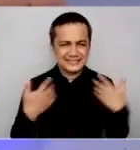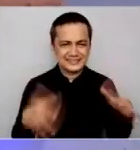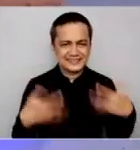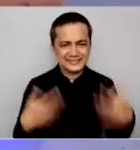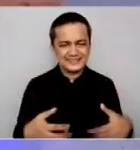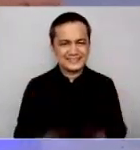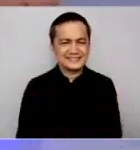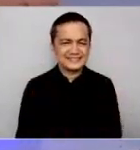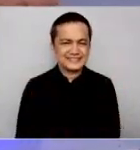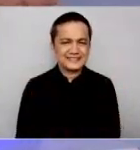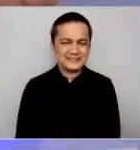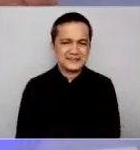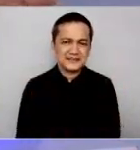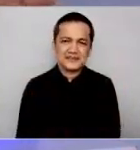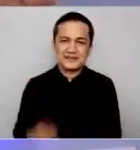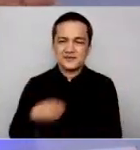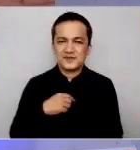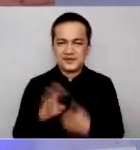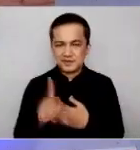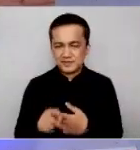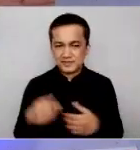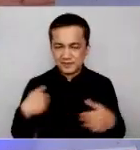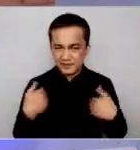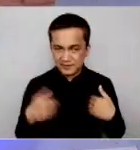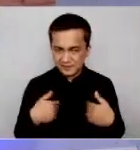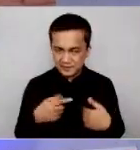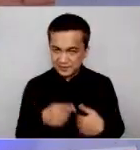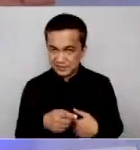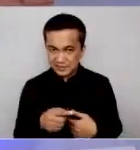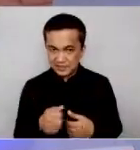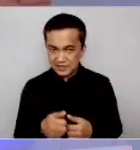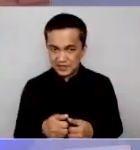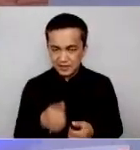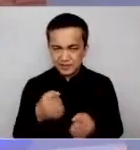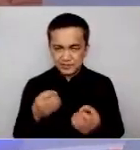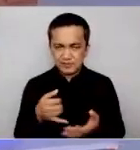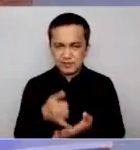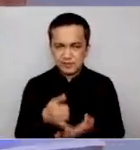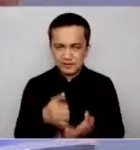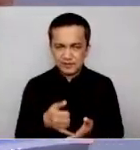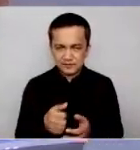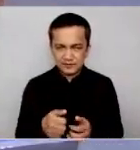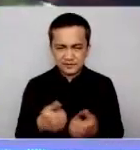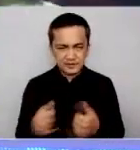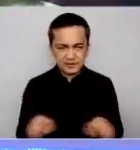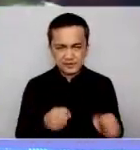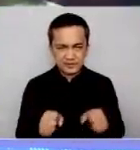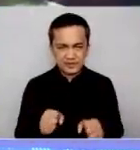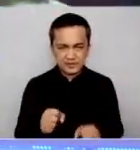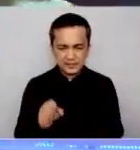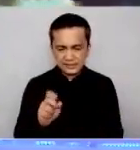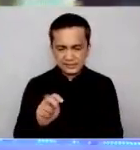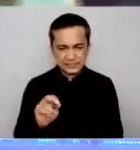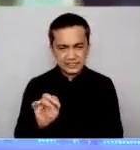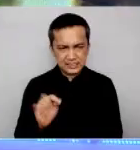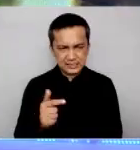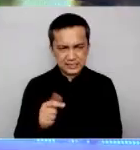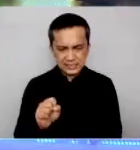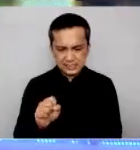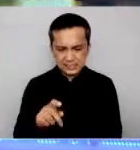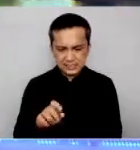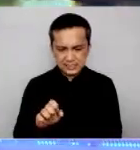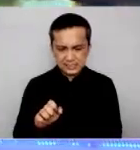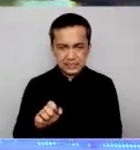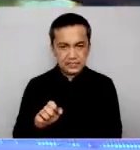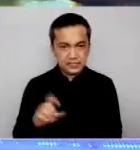Kapatid sa Murang Edad. Patong-patong ng awards na napanalunan niya sa larong sports stacking. I'm sorry, speed stacking. Yeah,